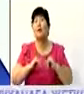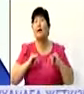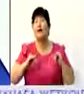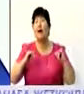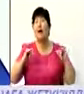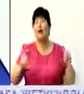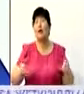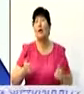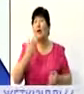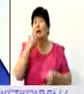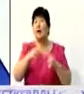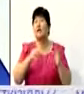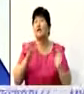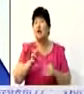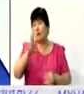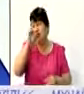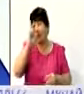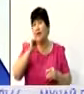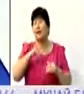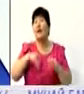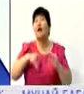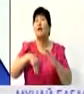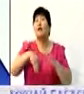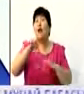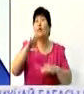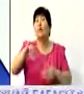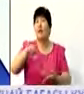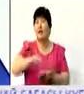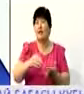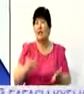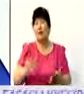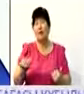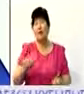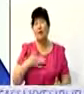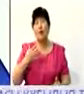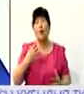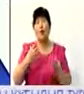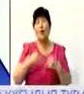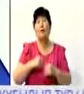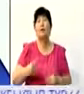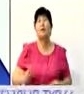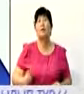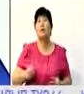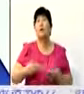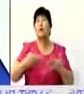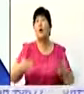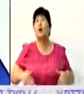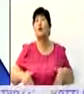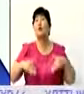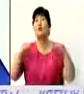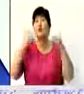сақтау мемлекетіміздің дамуының кепілі. Сондықтан да біз отбасын мерейін барынша үстем ету беруіміз керек